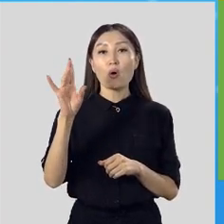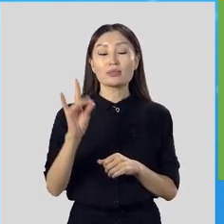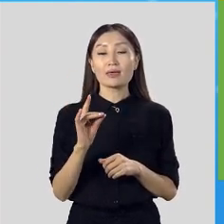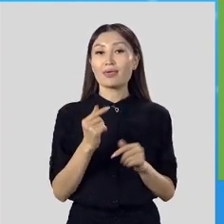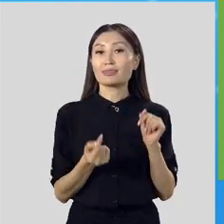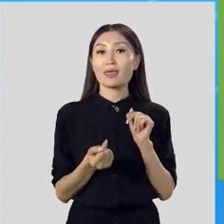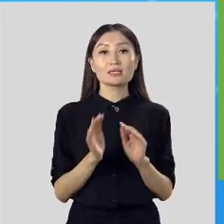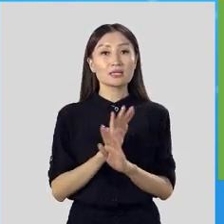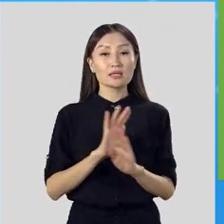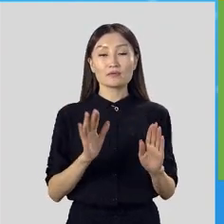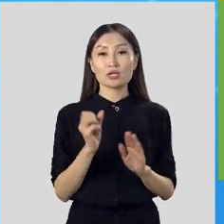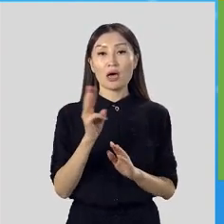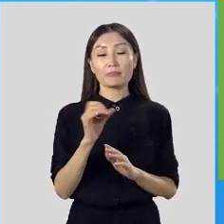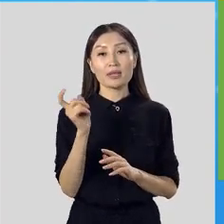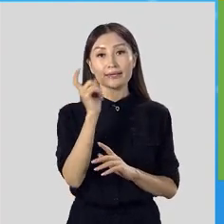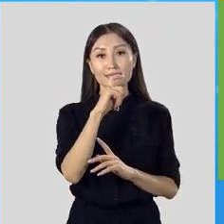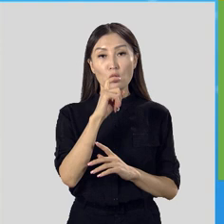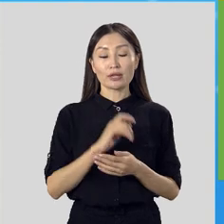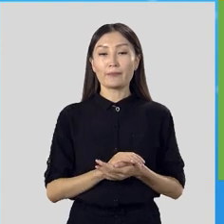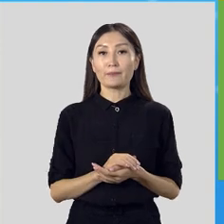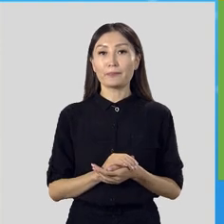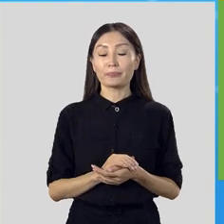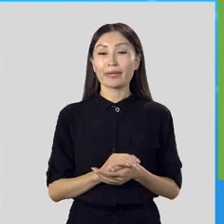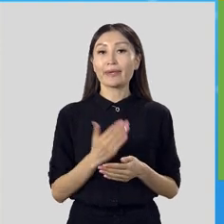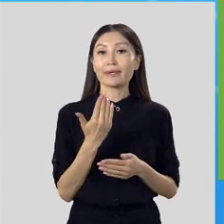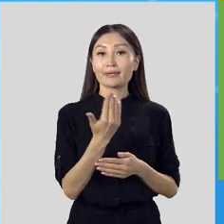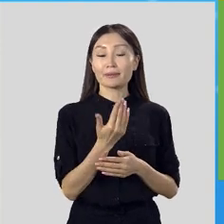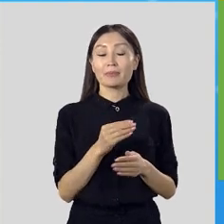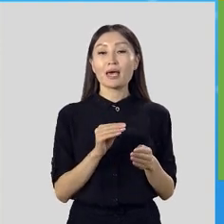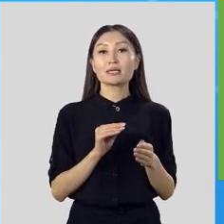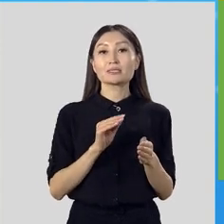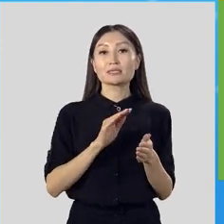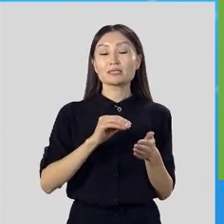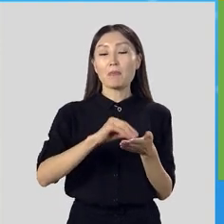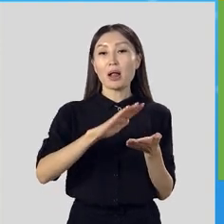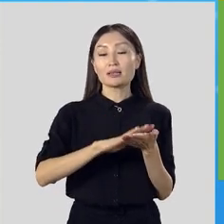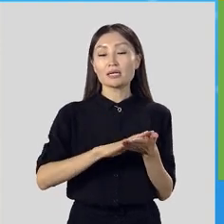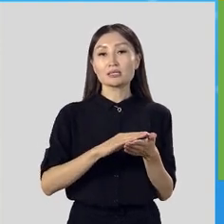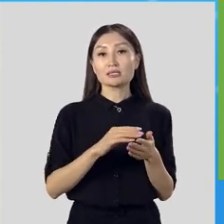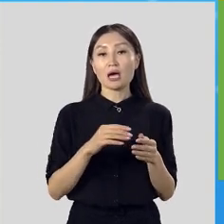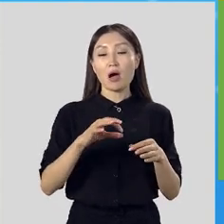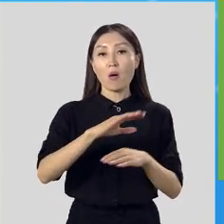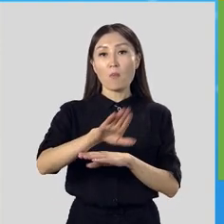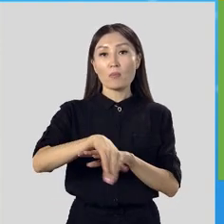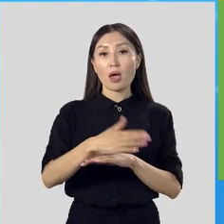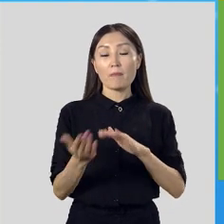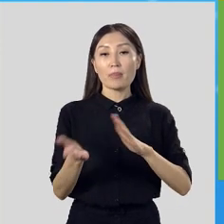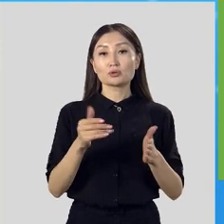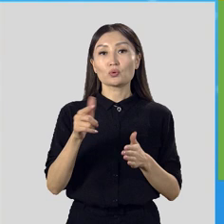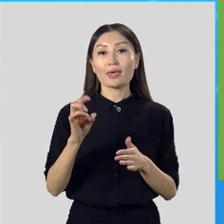не соответствуют аминокислотам. Ими заполняются промежутки между